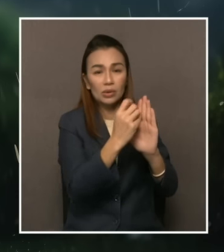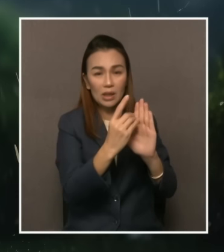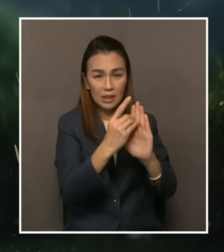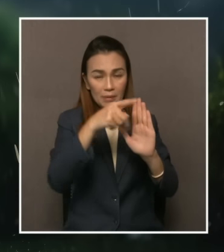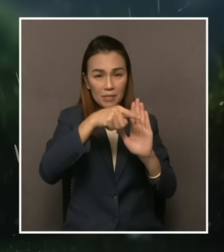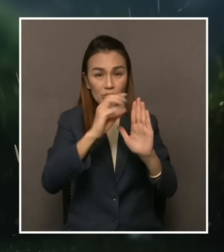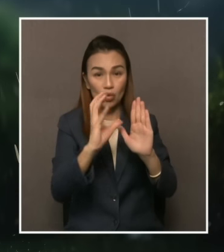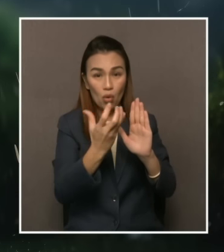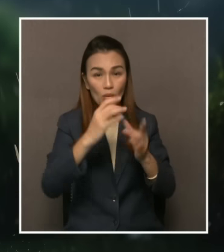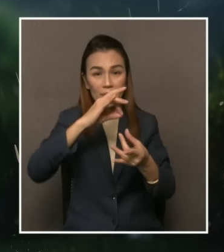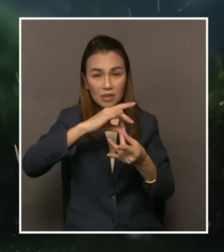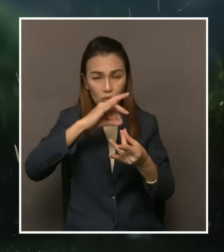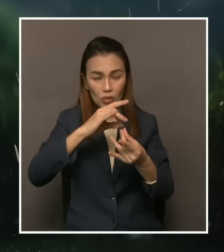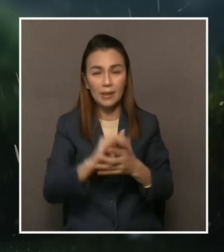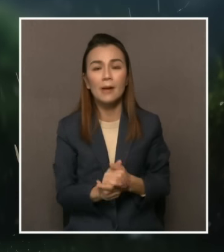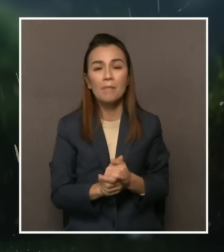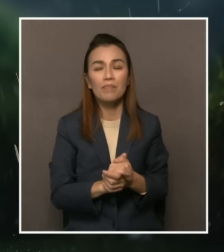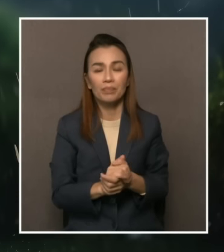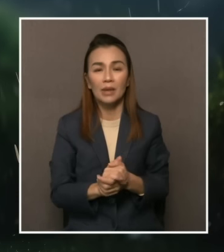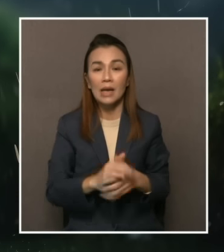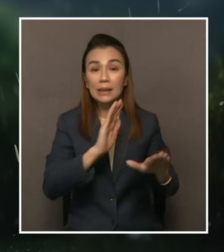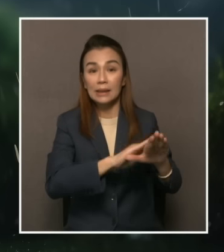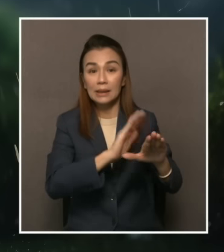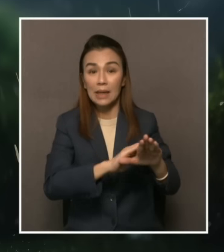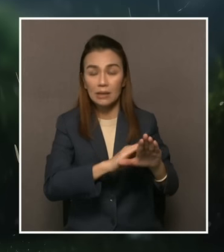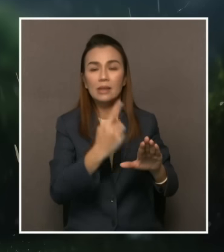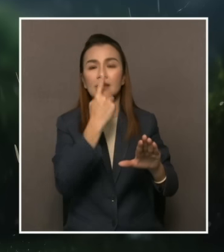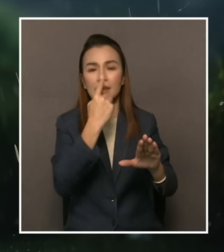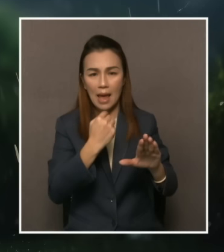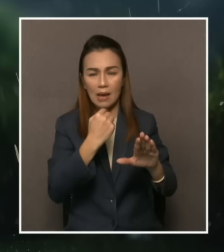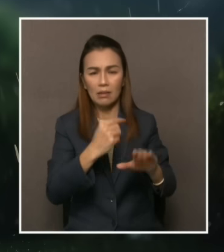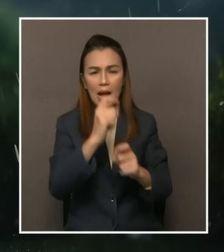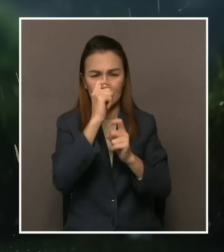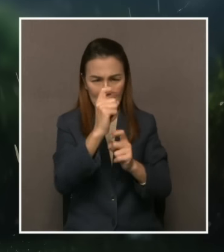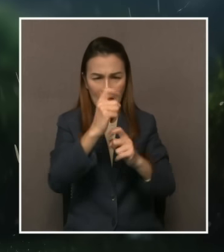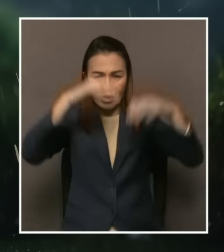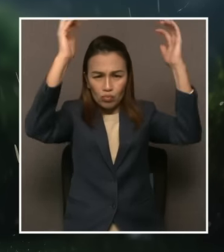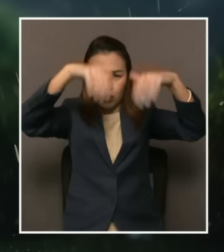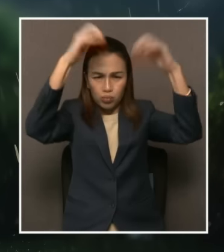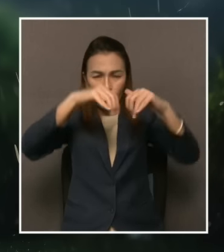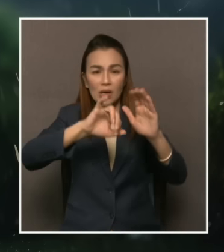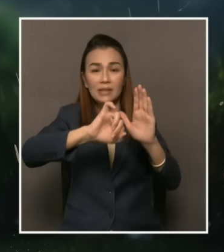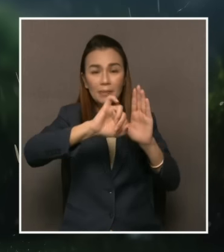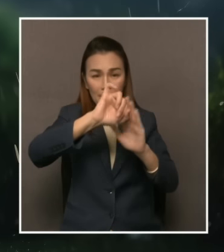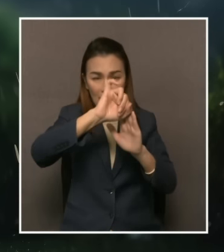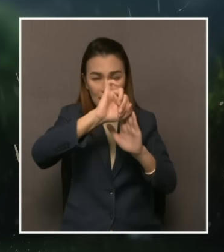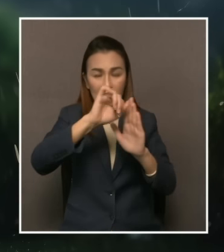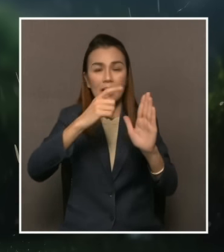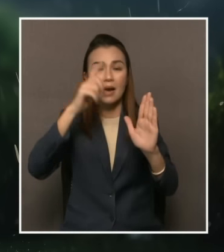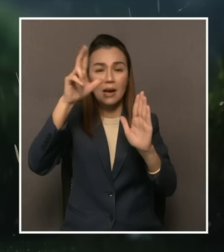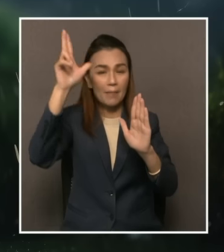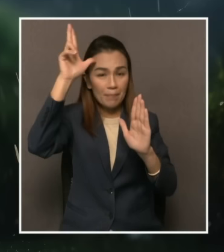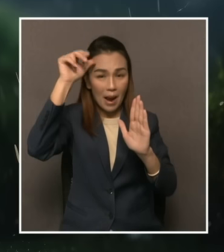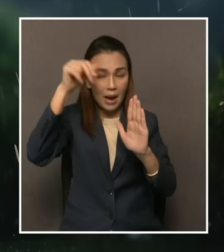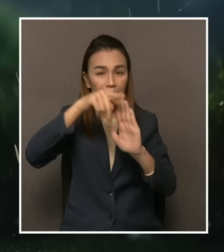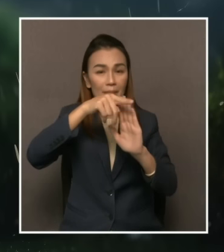พิสสนุโลกแลเพชบูรณ์และมีการเตอนฑัยสีแดง ฝนตกหนักใน 5 จัวัดนะคะ ก็คอ เชียงให่ ลำป่าง พ